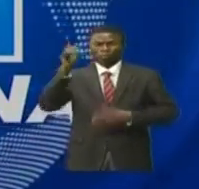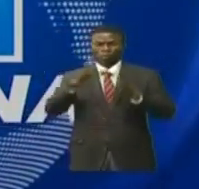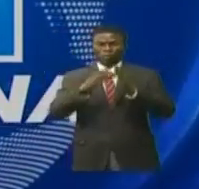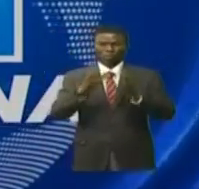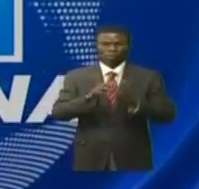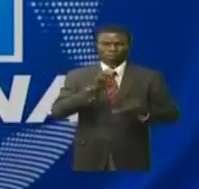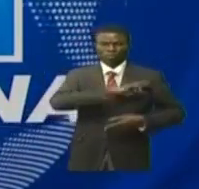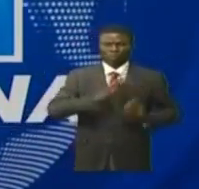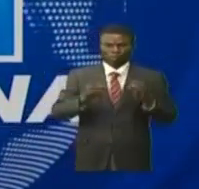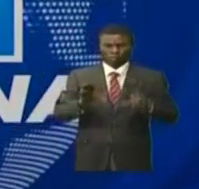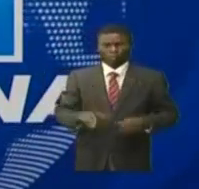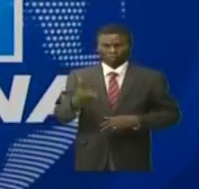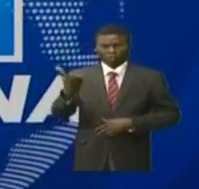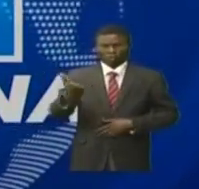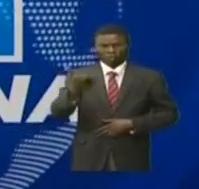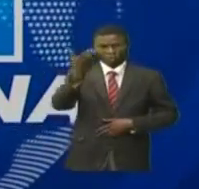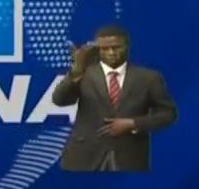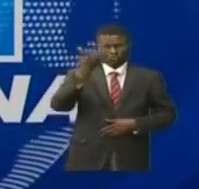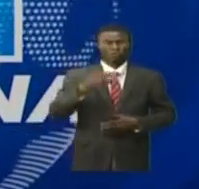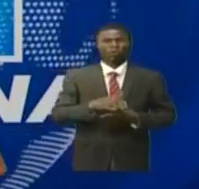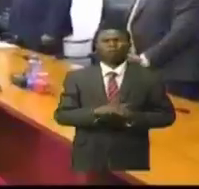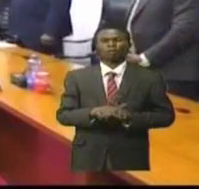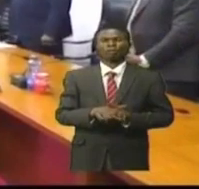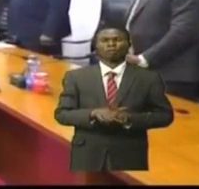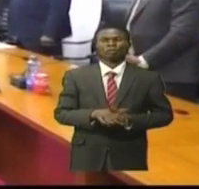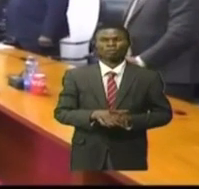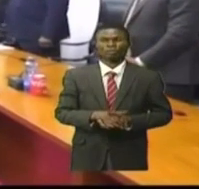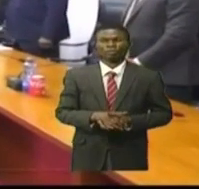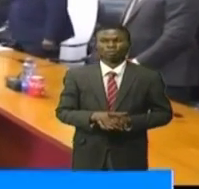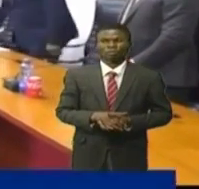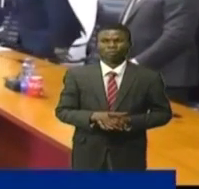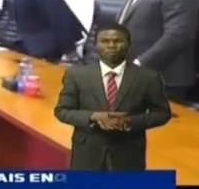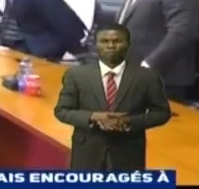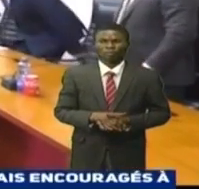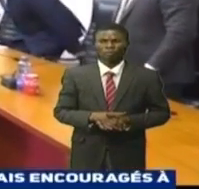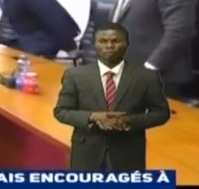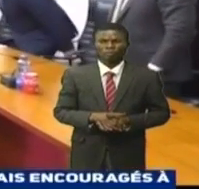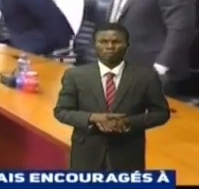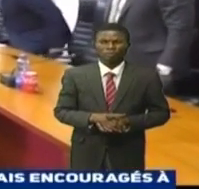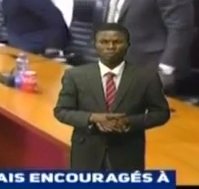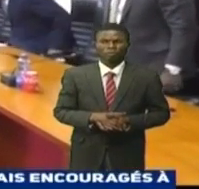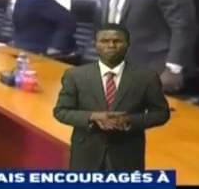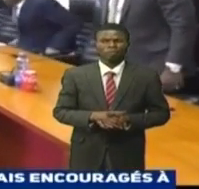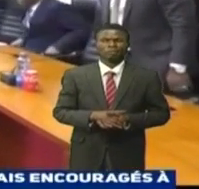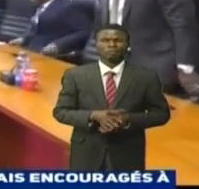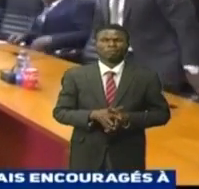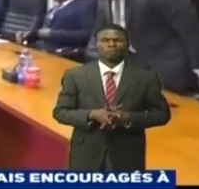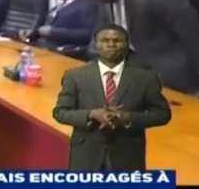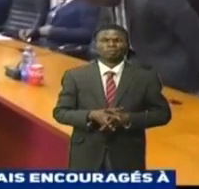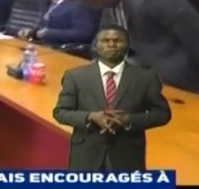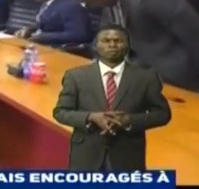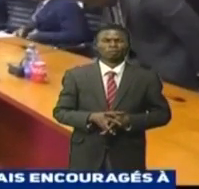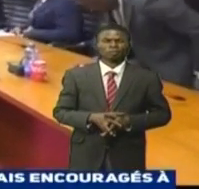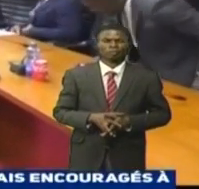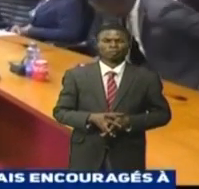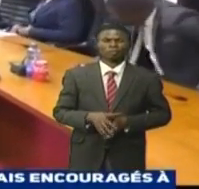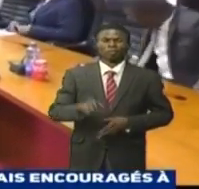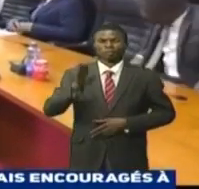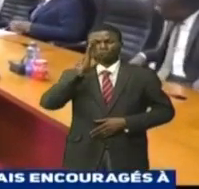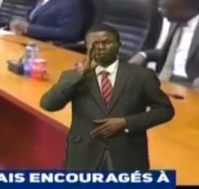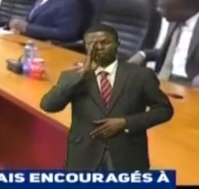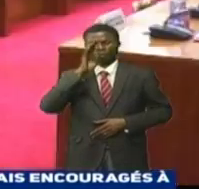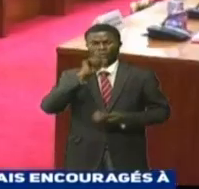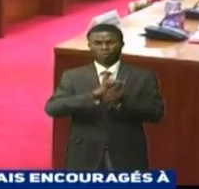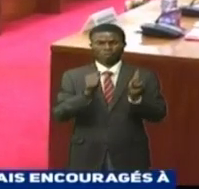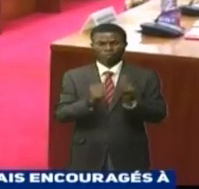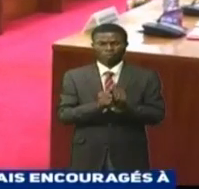et la DGM Patty tombant ou kizomba la coopération entre la République démocratique du Congo et la Belgique en